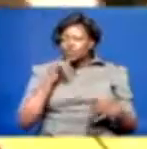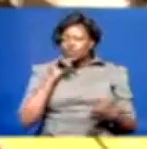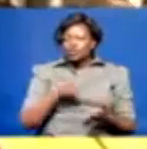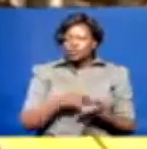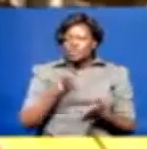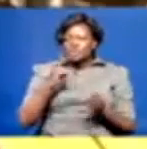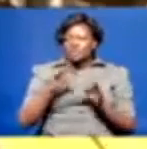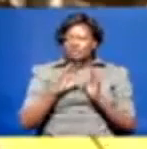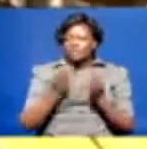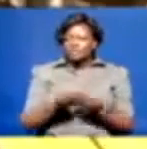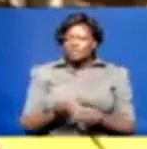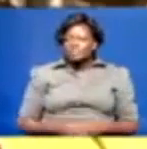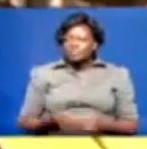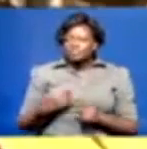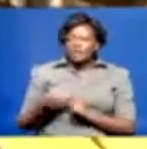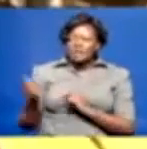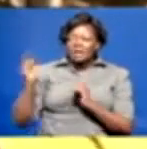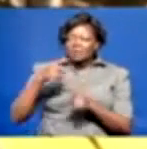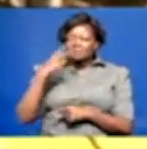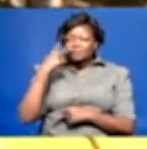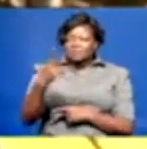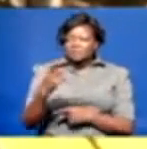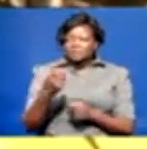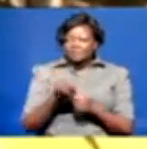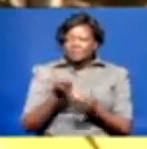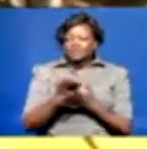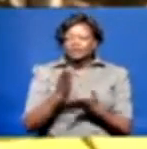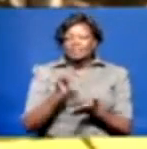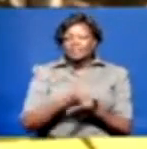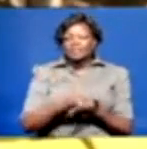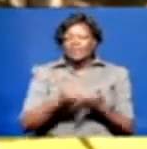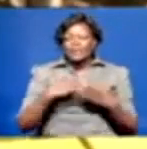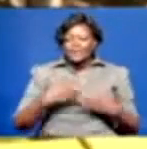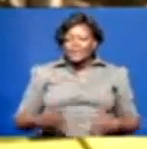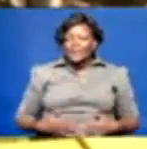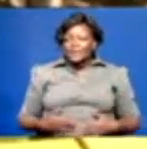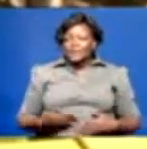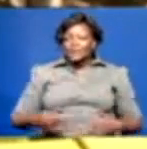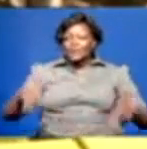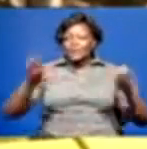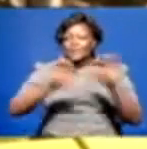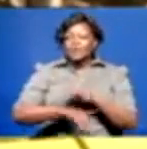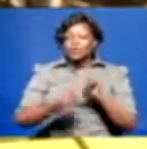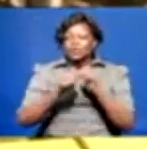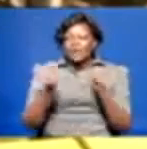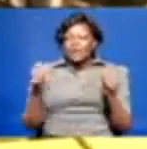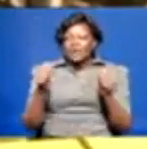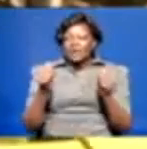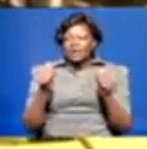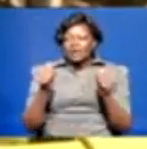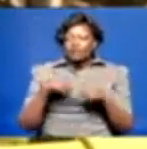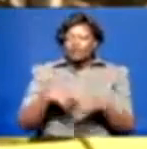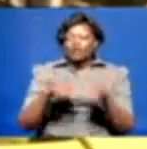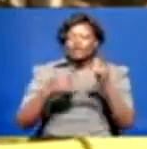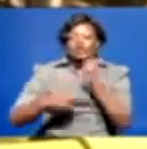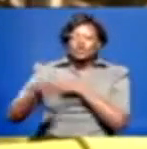family. Mimi nimekuja tu hapo kutazama kuhakikisha kwamba mwili umezikwa vile inafanyika katika